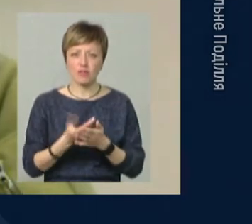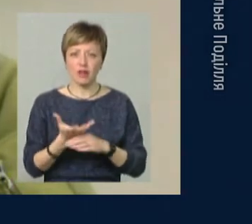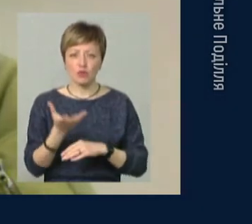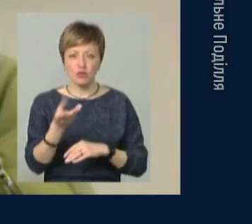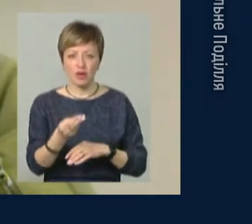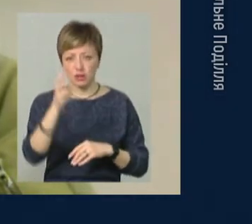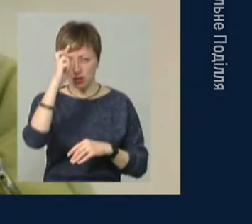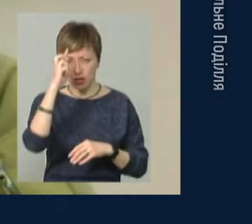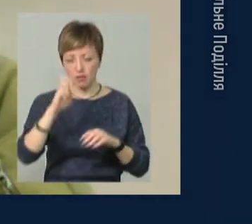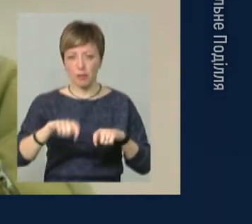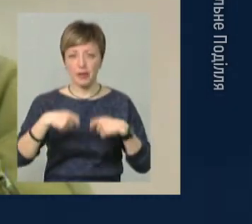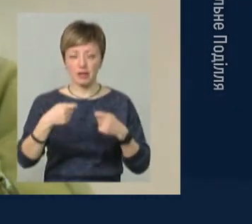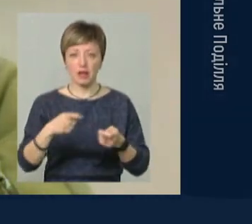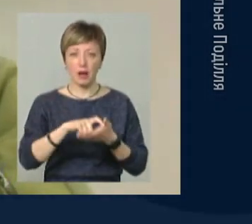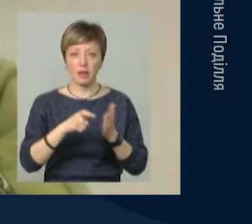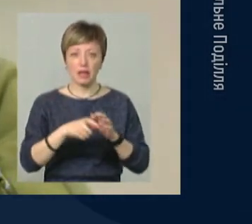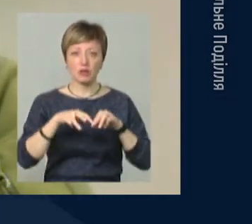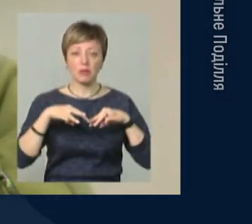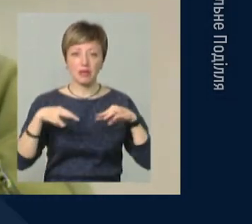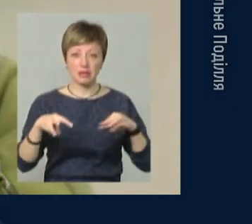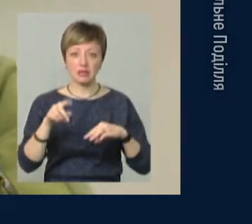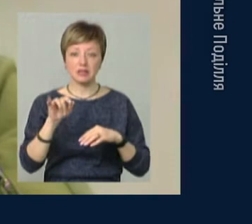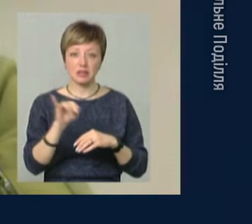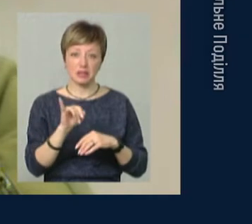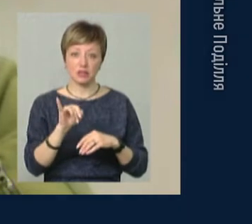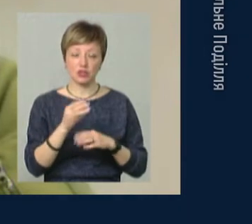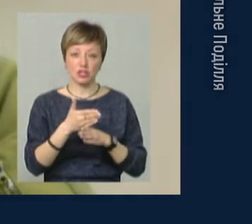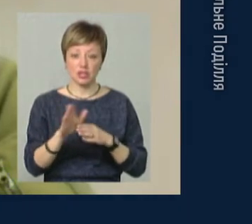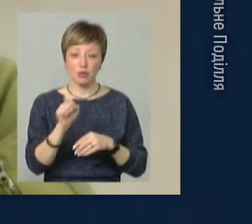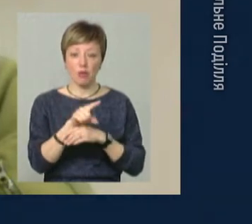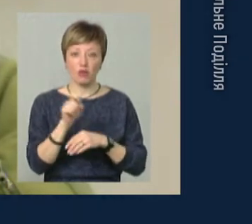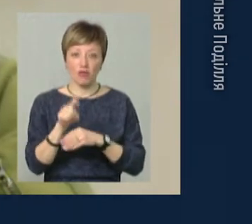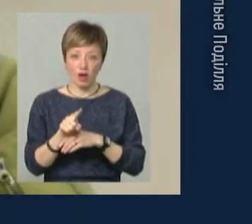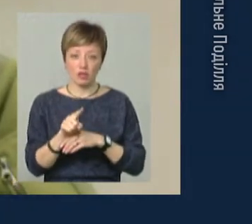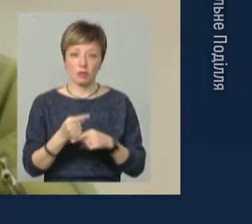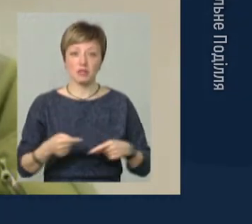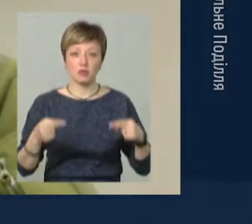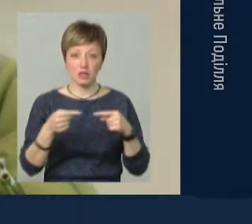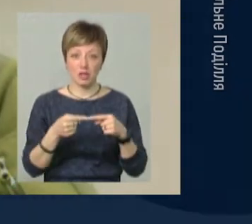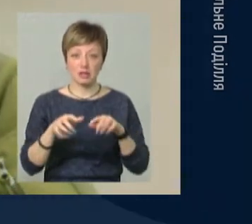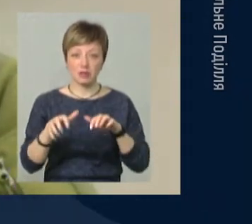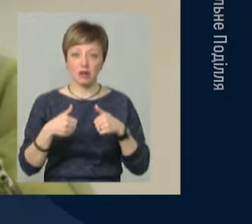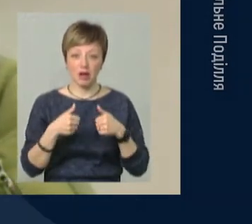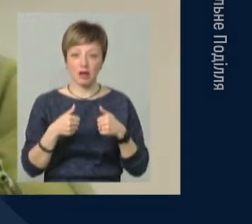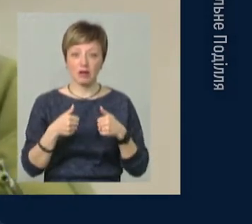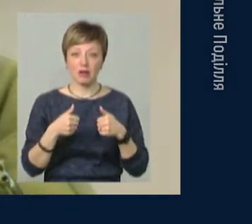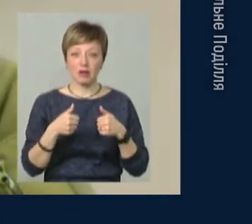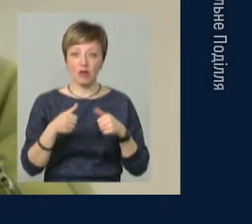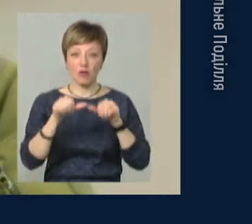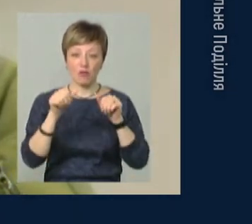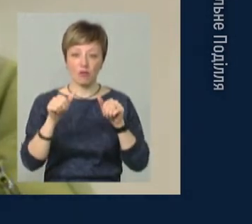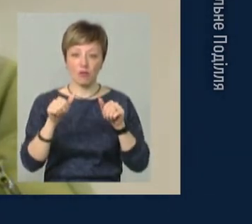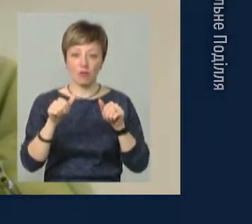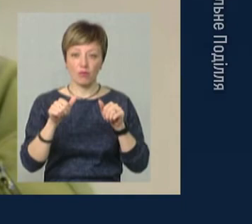фінансування, держава передає Кабінету міністрів і велику частину повноважень безпосередньо забирає відповідного фонду,